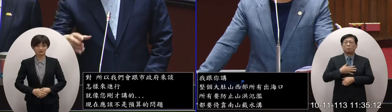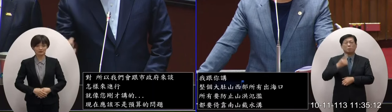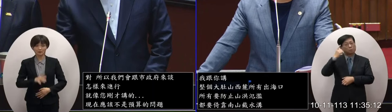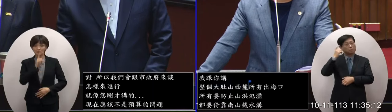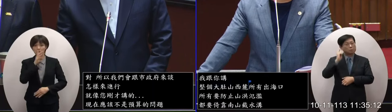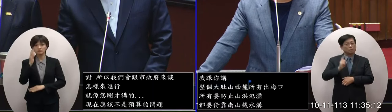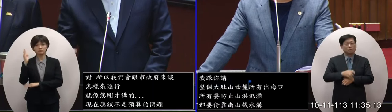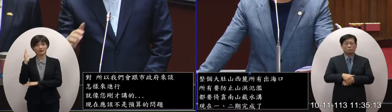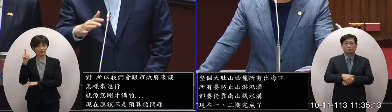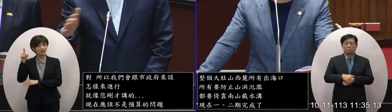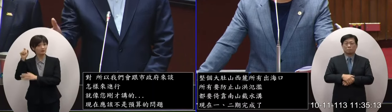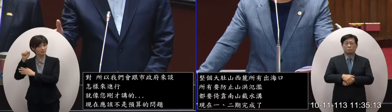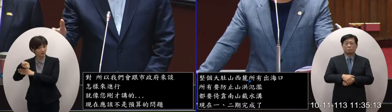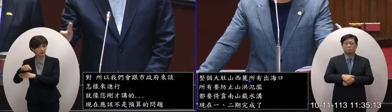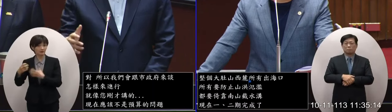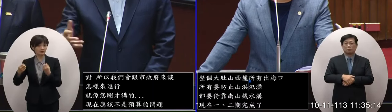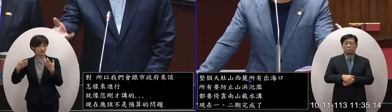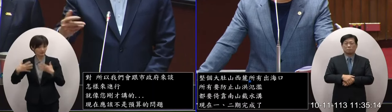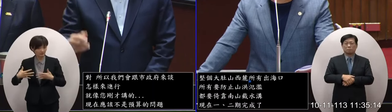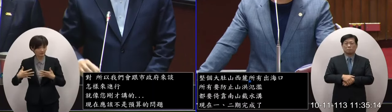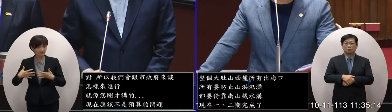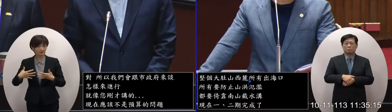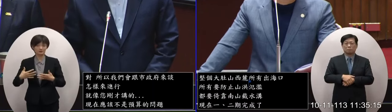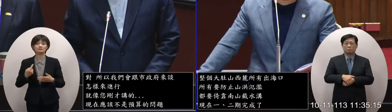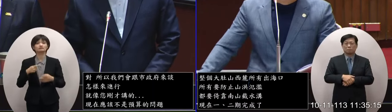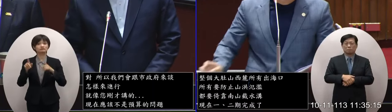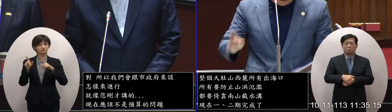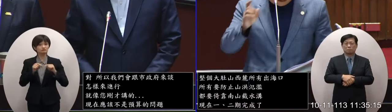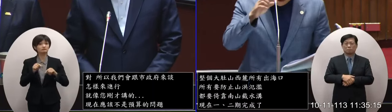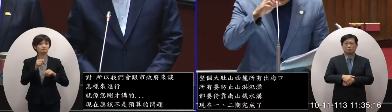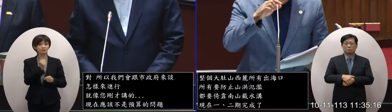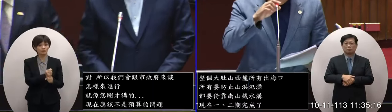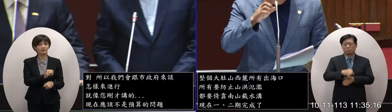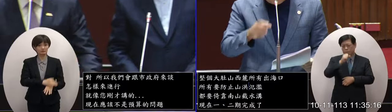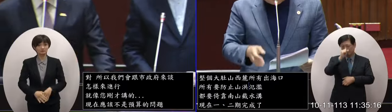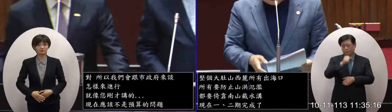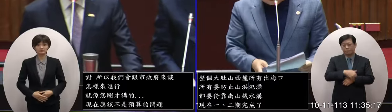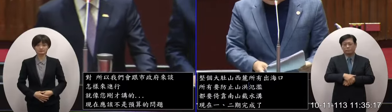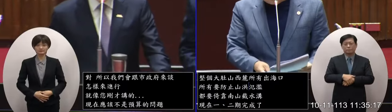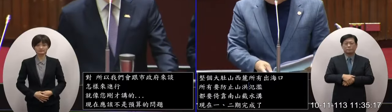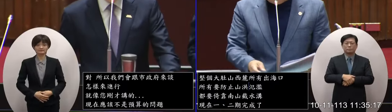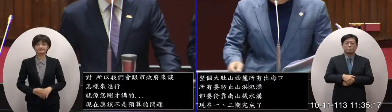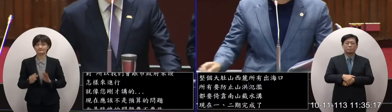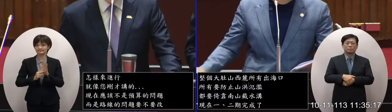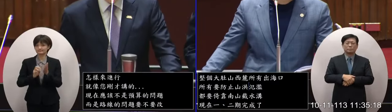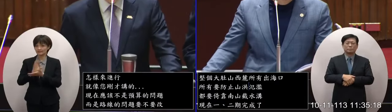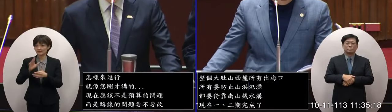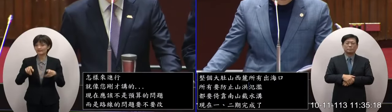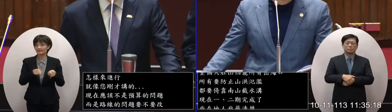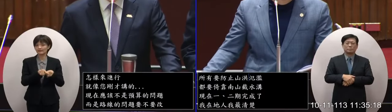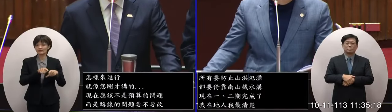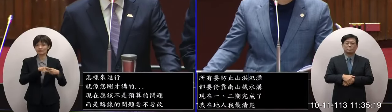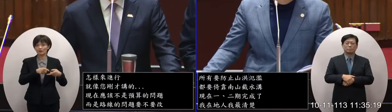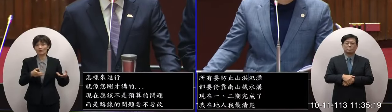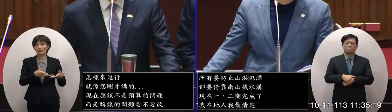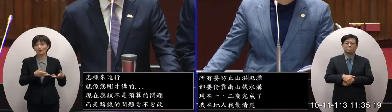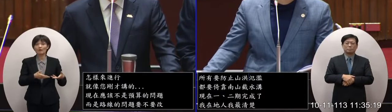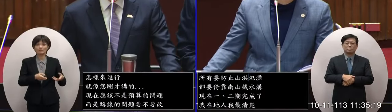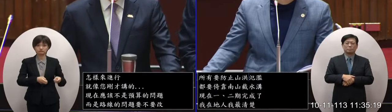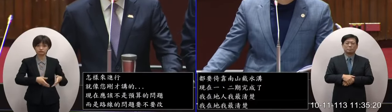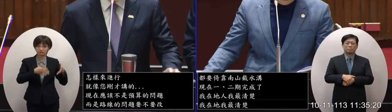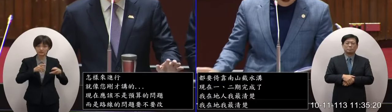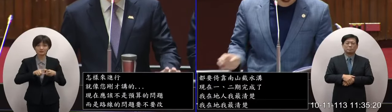中市政府 OK 了啊，拢无问题。我叫走啊！ 跟委员报告，这个无论是一般的公共建设，或是计划型补助